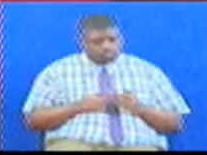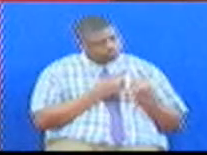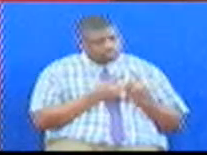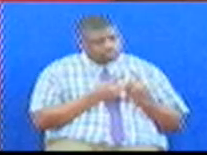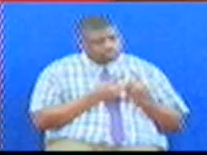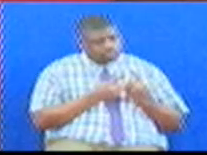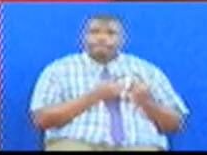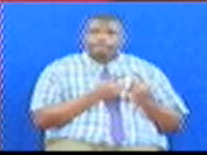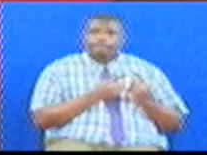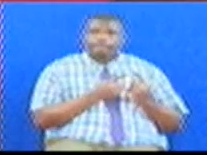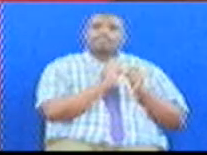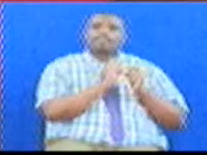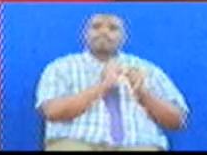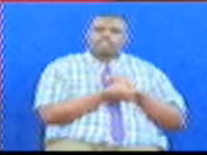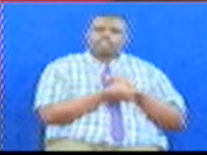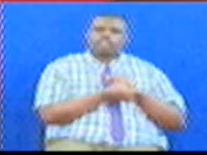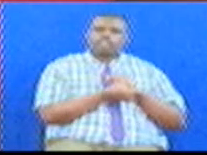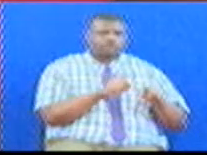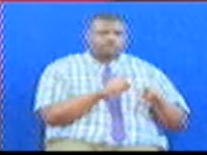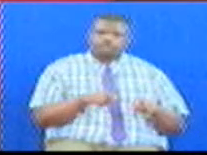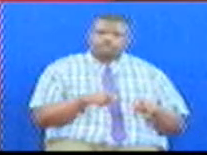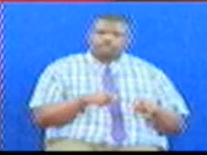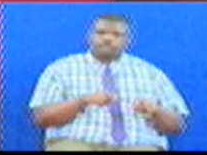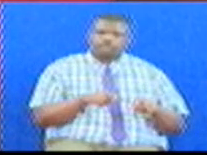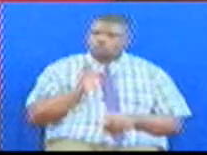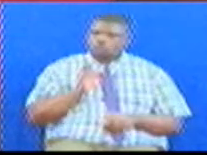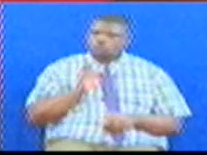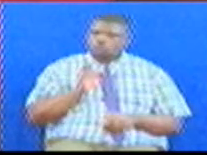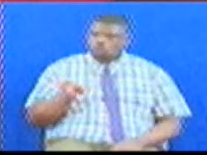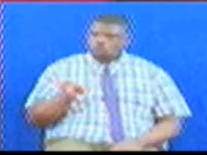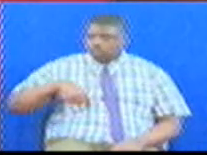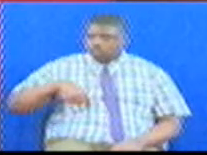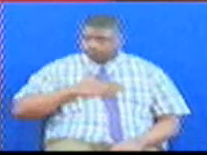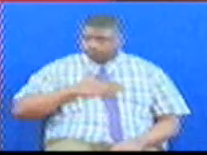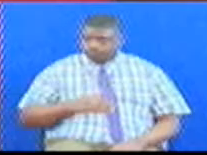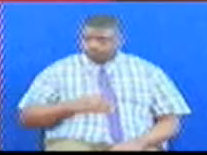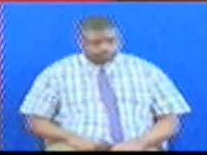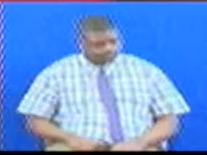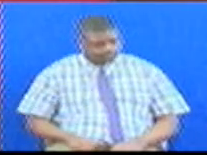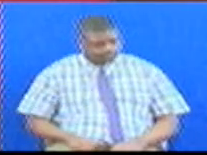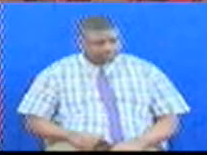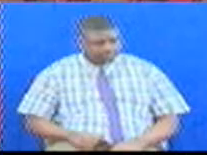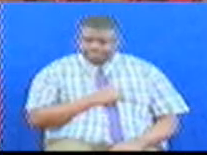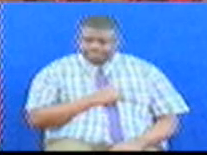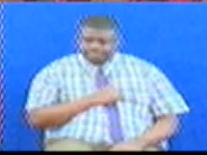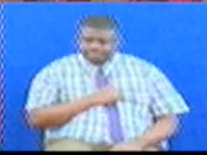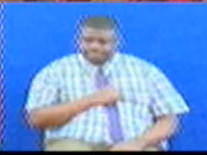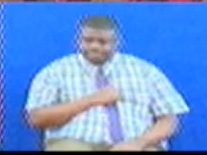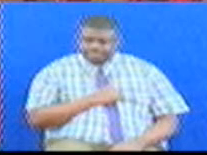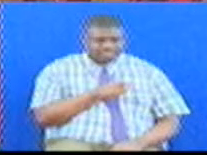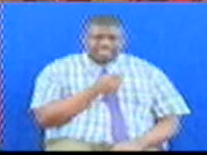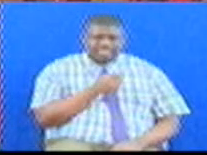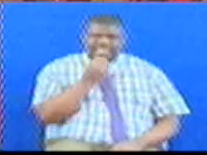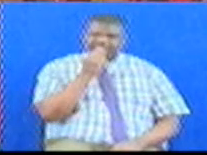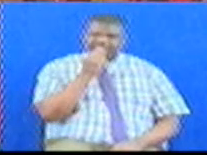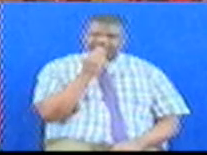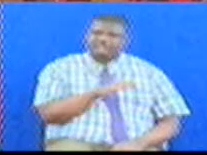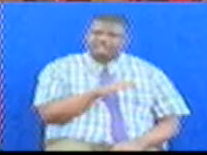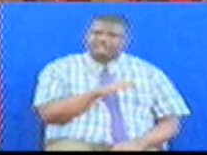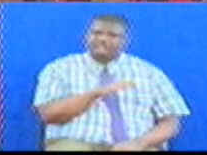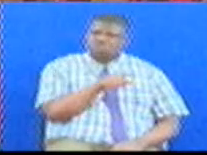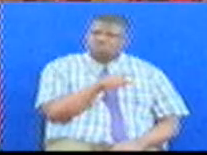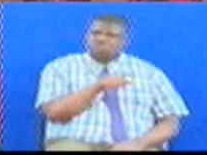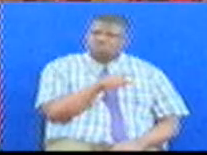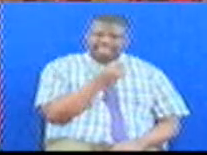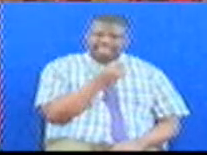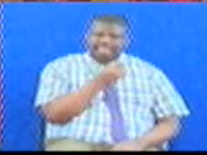ndio hoja iliyo mbele yetu. Kwa masikitiko sana, tamko lile nimelisoma, lakini ni